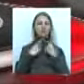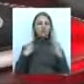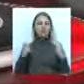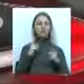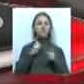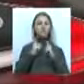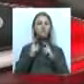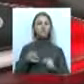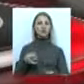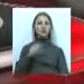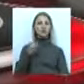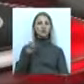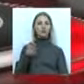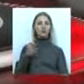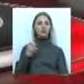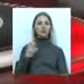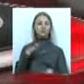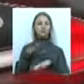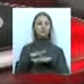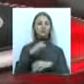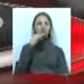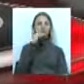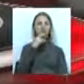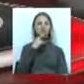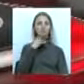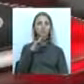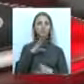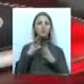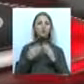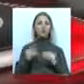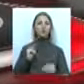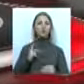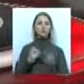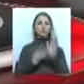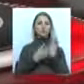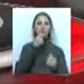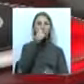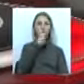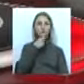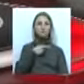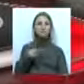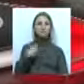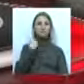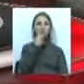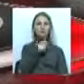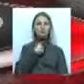Республикасы ұлттық банкі өңірлік филиалының ағымдағы жылдың 9 айдағы жұмысын қорытындылауға арналған брифингте мәлім болды.